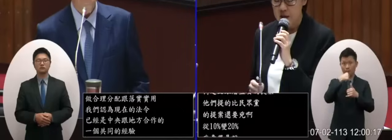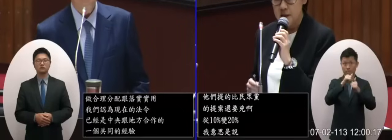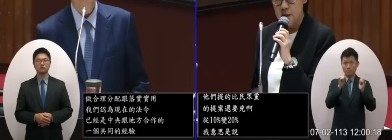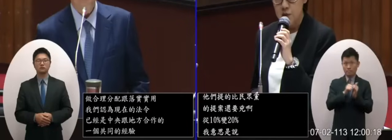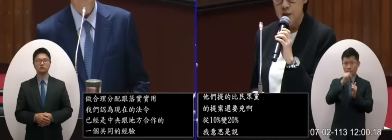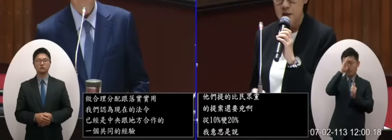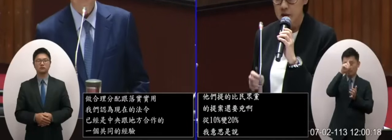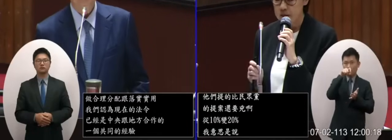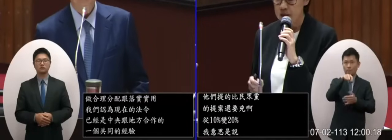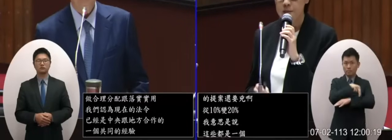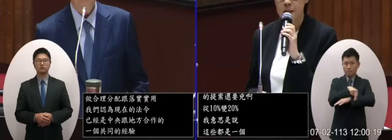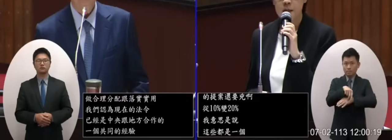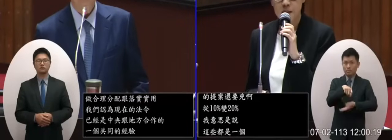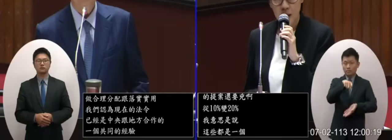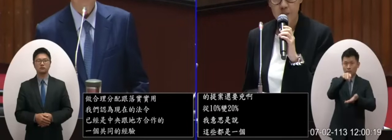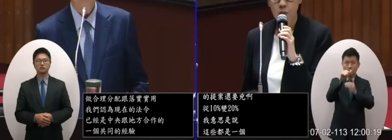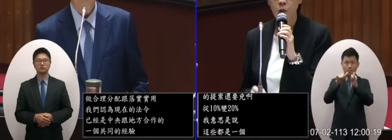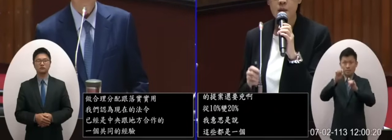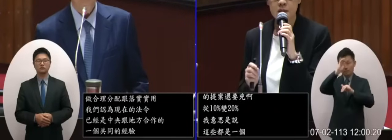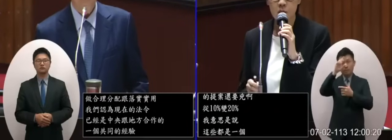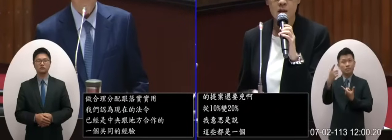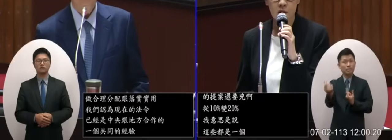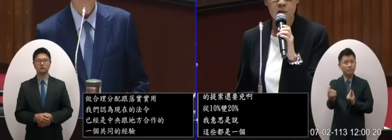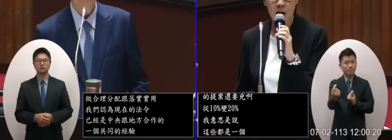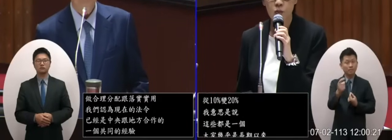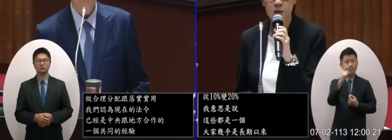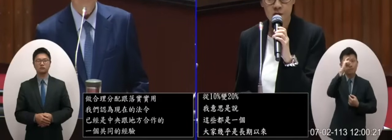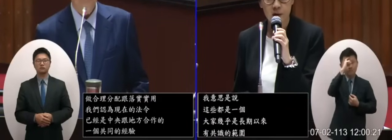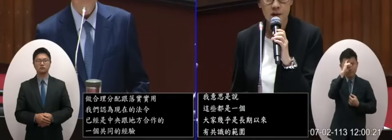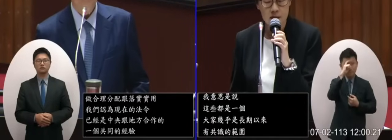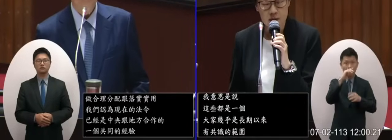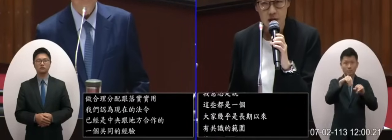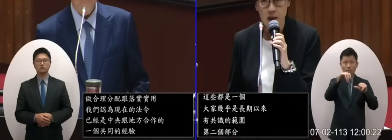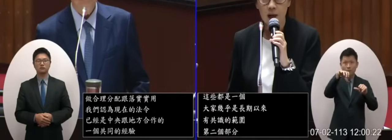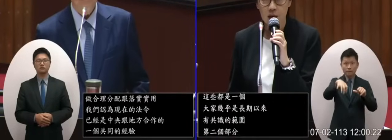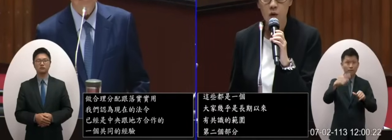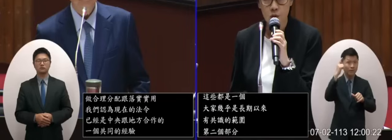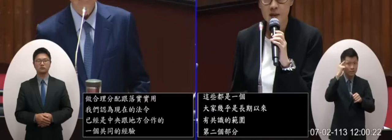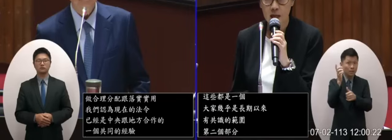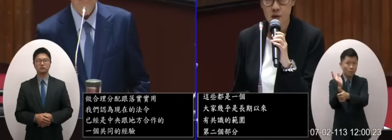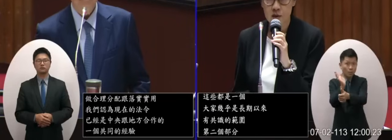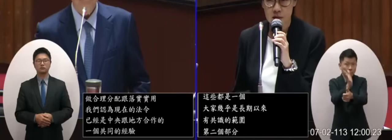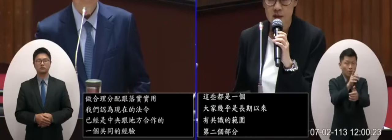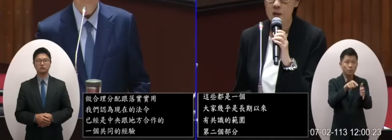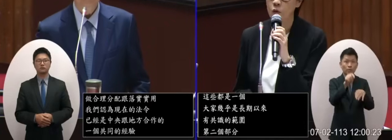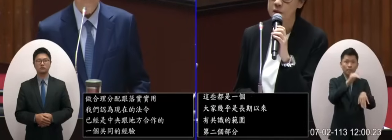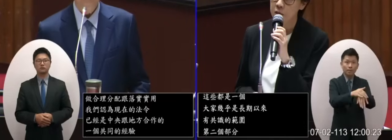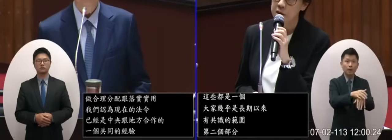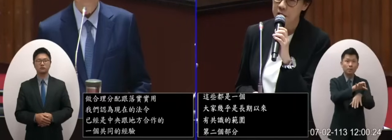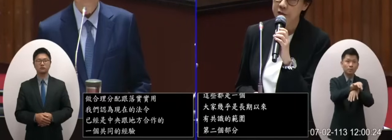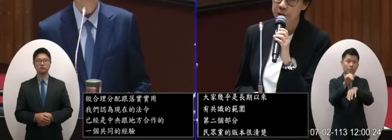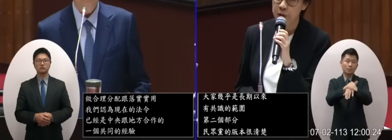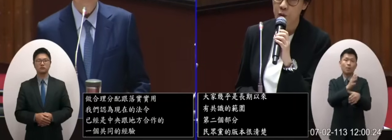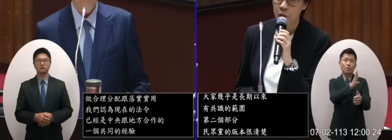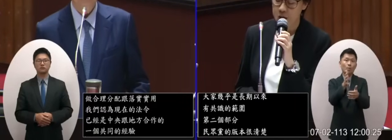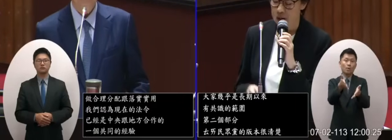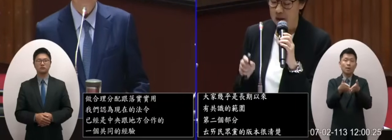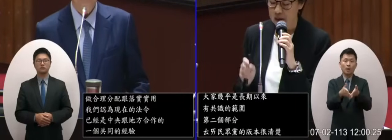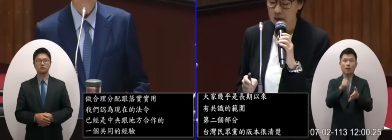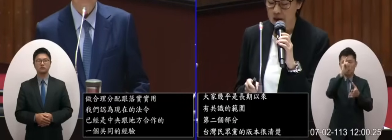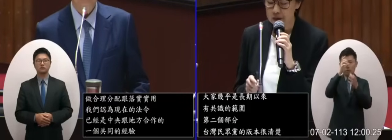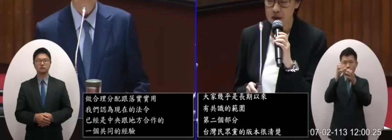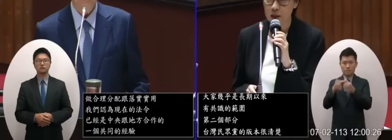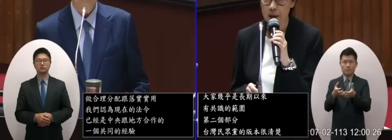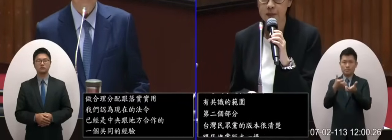版本里面很清楚的是跟民进党版本一样，我们希望能够纳入地方的意见，还有专家学者意见。我们希望成立分配委员